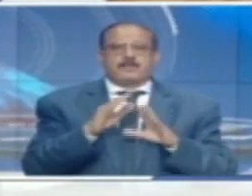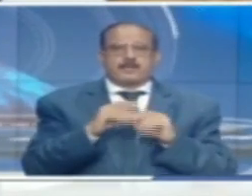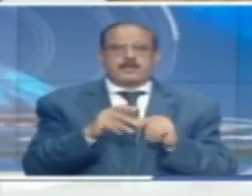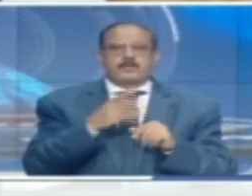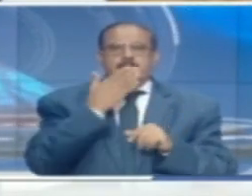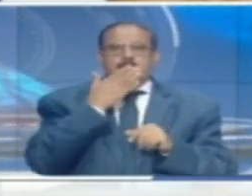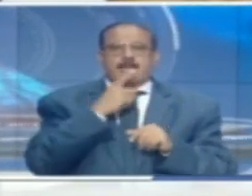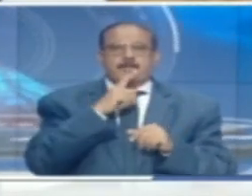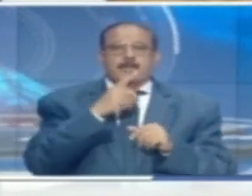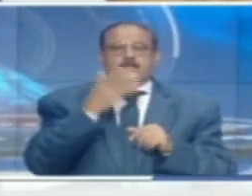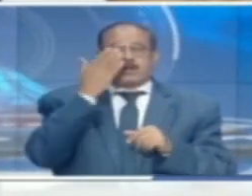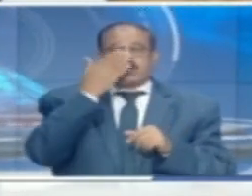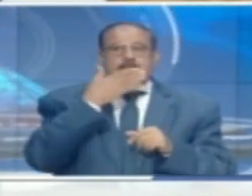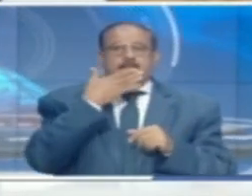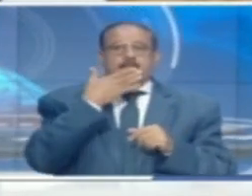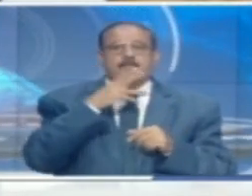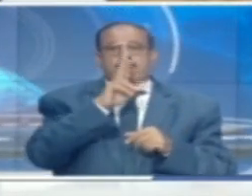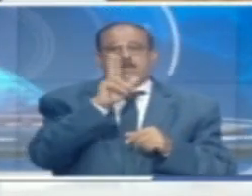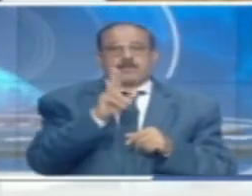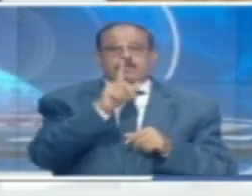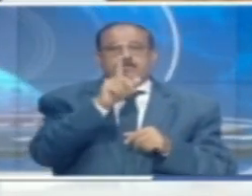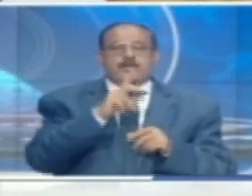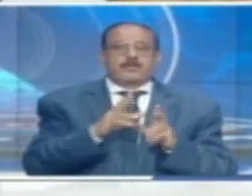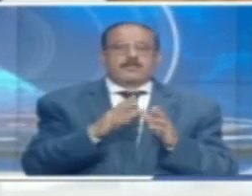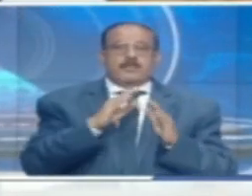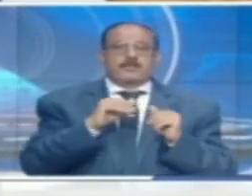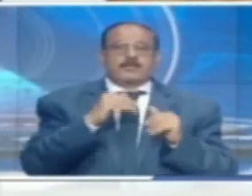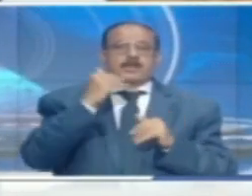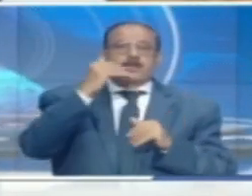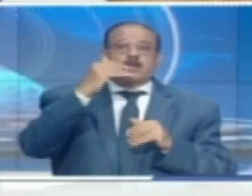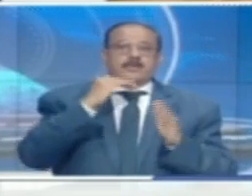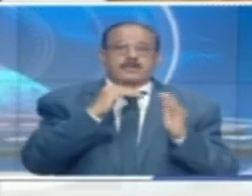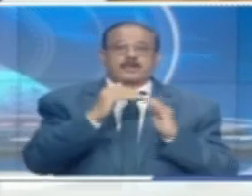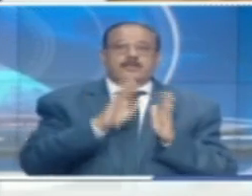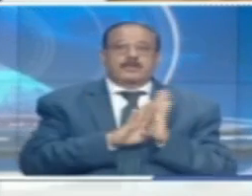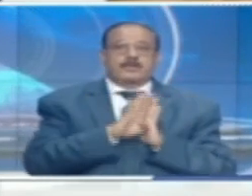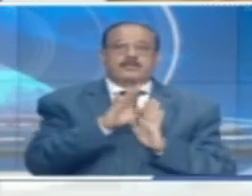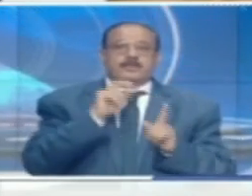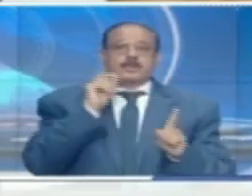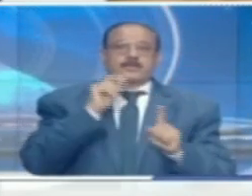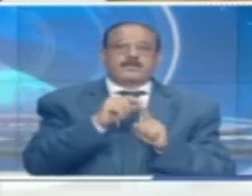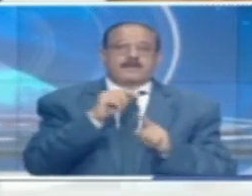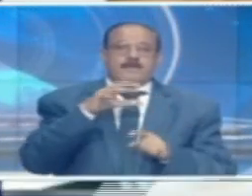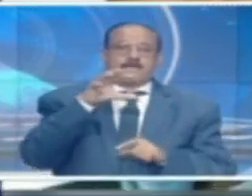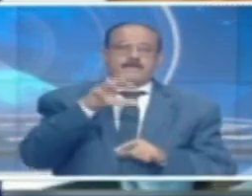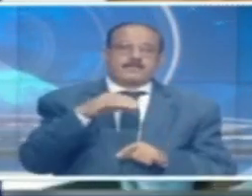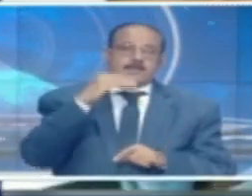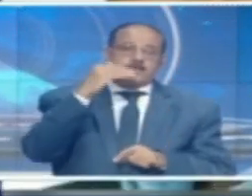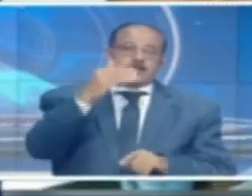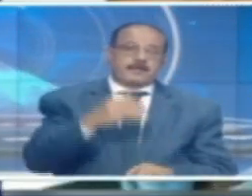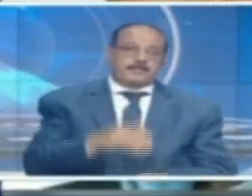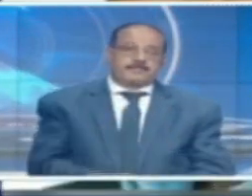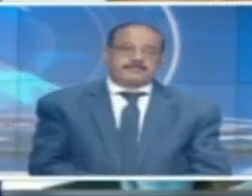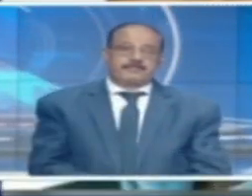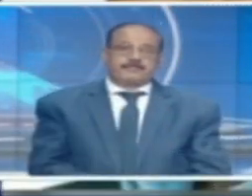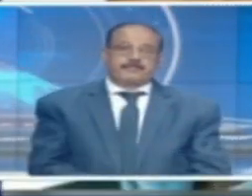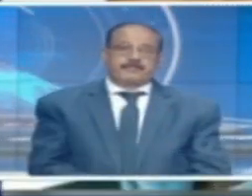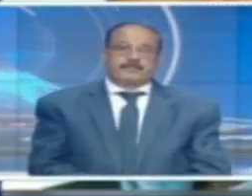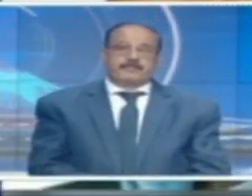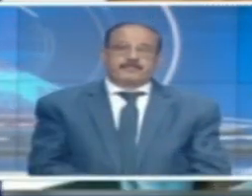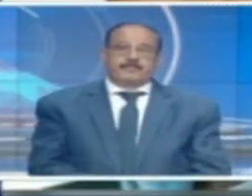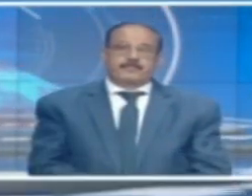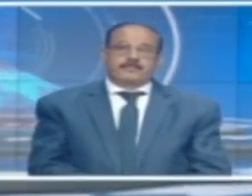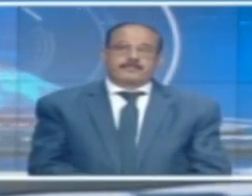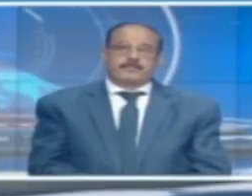البلدين معربا عن تطلعه لدعم مصر لتحقيق الاستقرار والتنمية المستهدفة ببلاده.